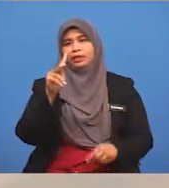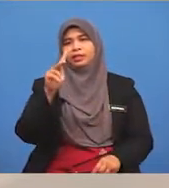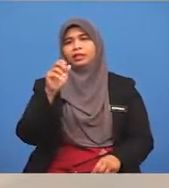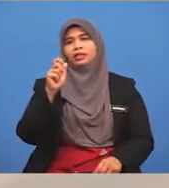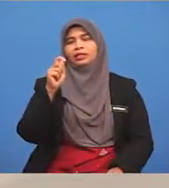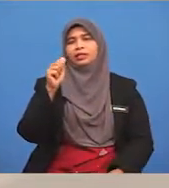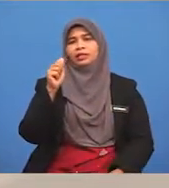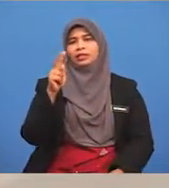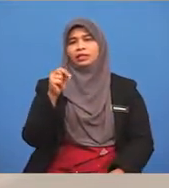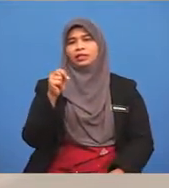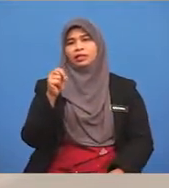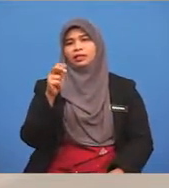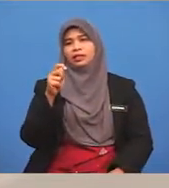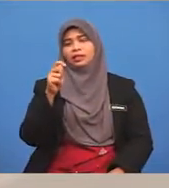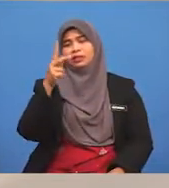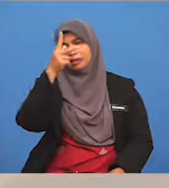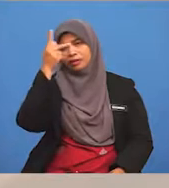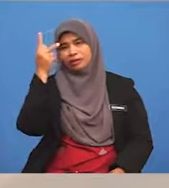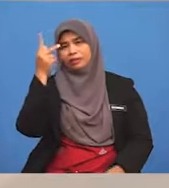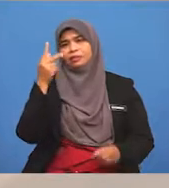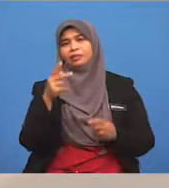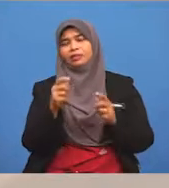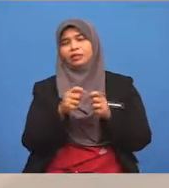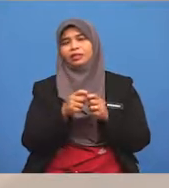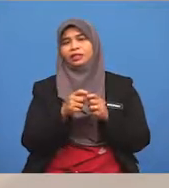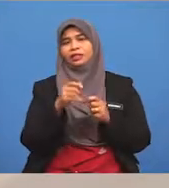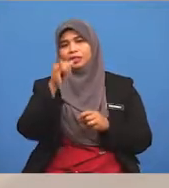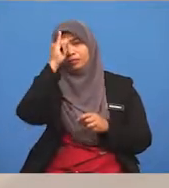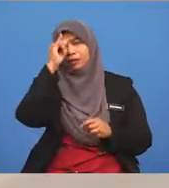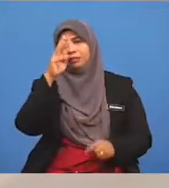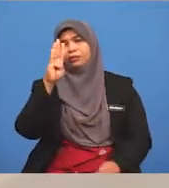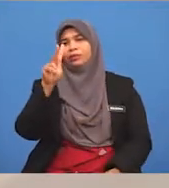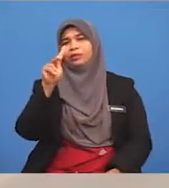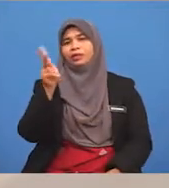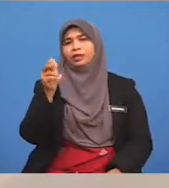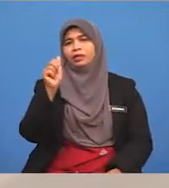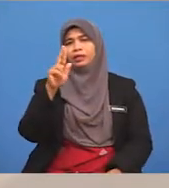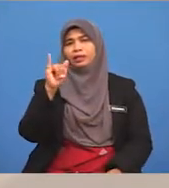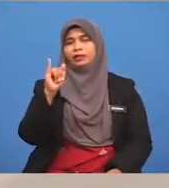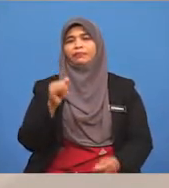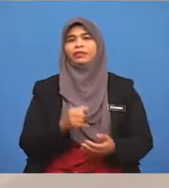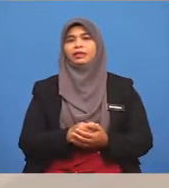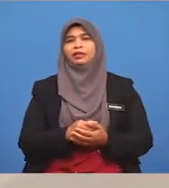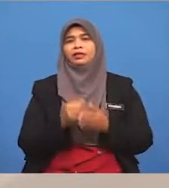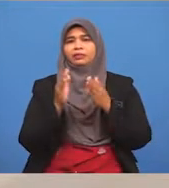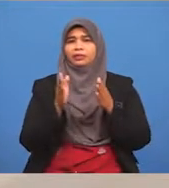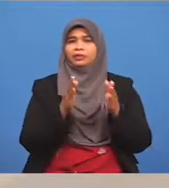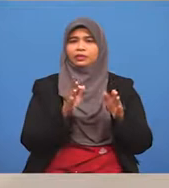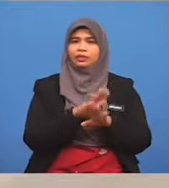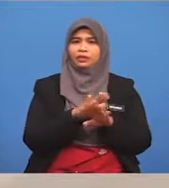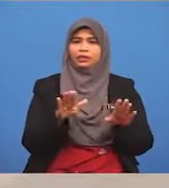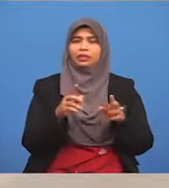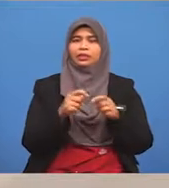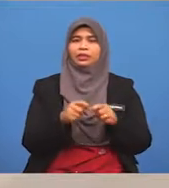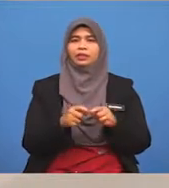kerana terdapat hadis yang tidak bersambung sanad. penyusun tidak